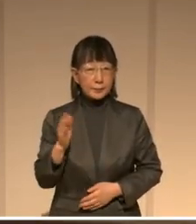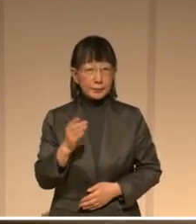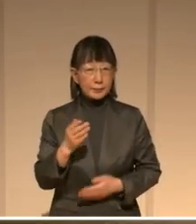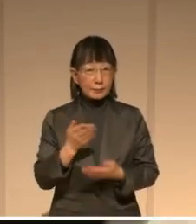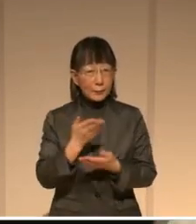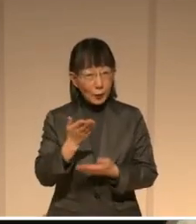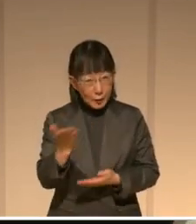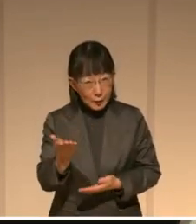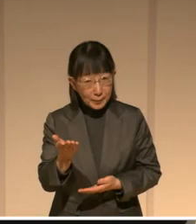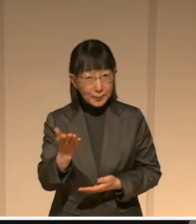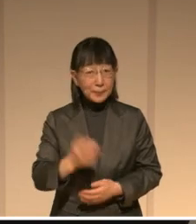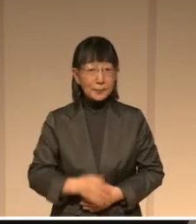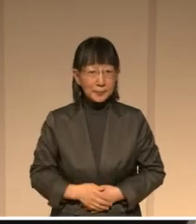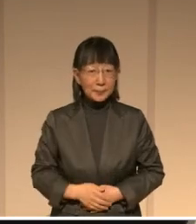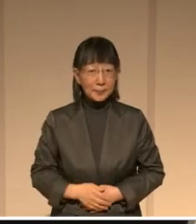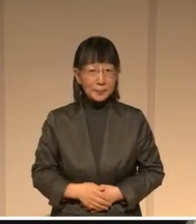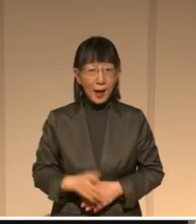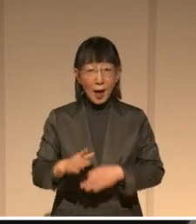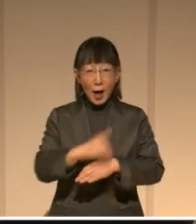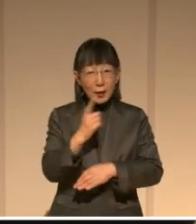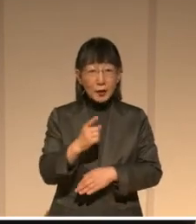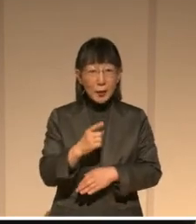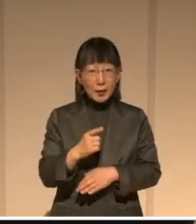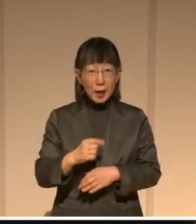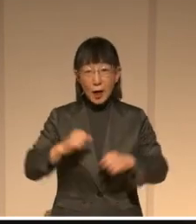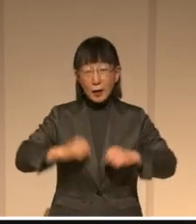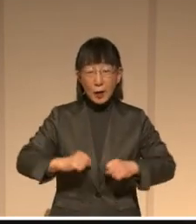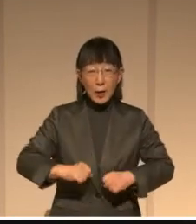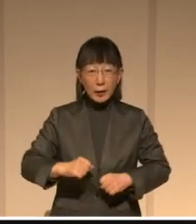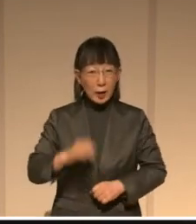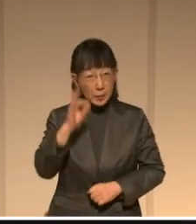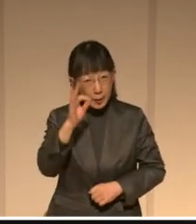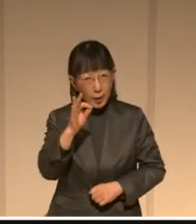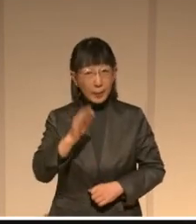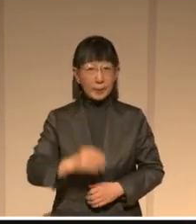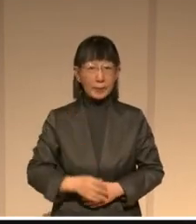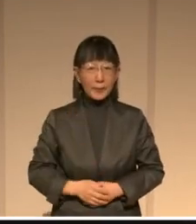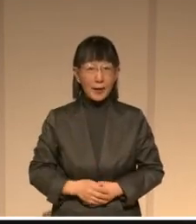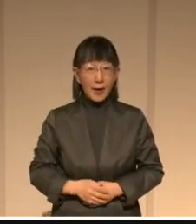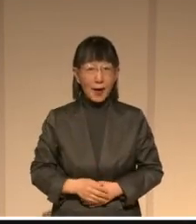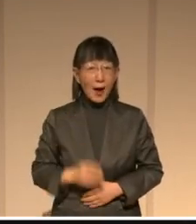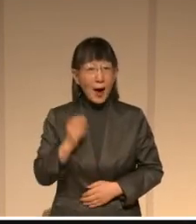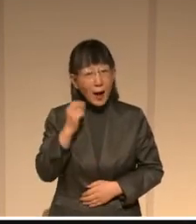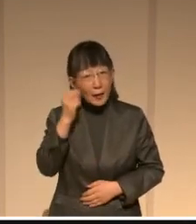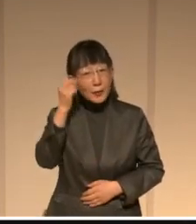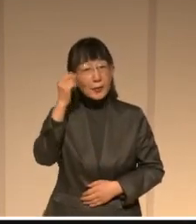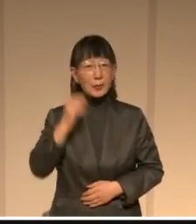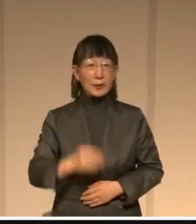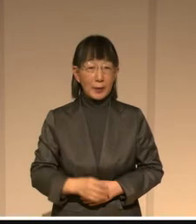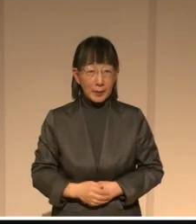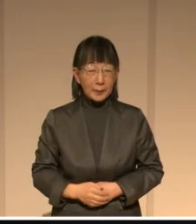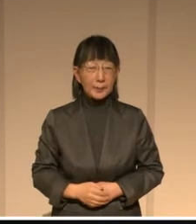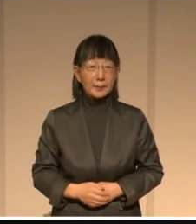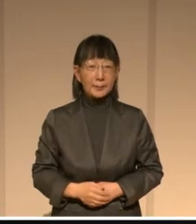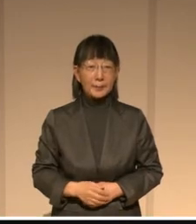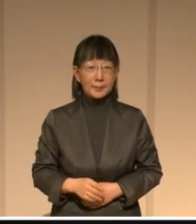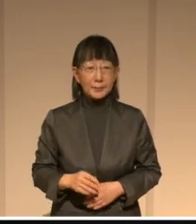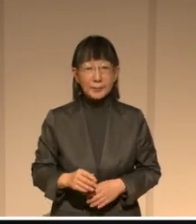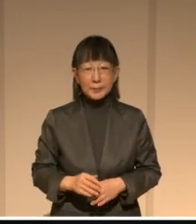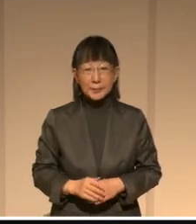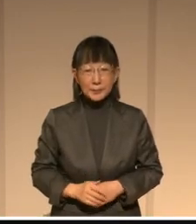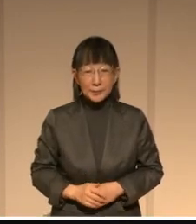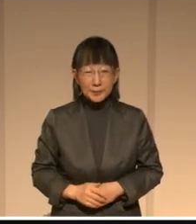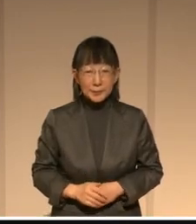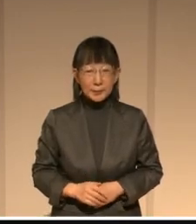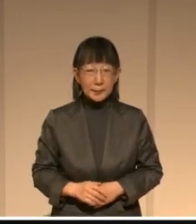ご覧になってあの初めて生で観させてもらったんですけどすごく感動しましたなんかあの行き求めてしまうくらいそー